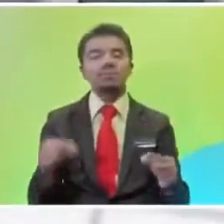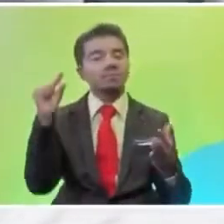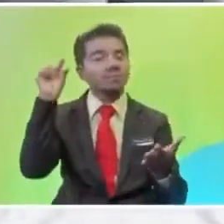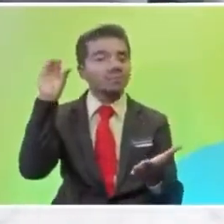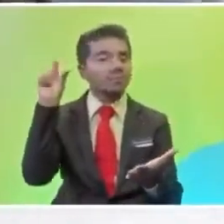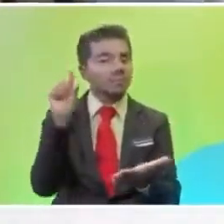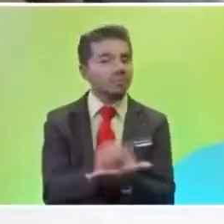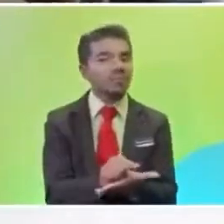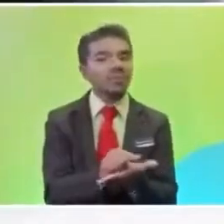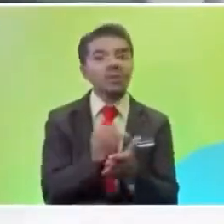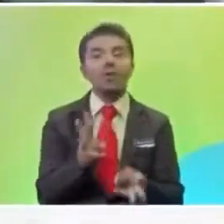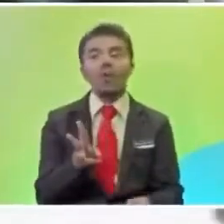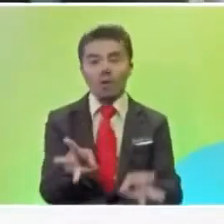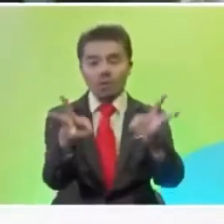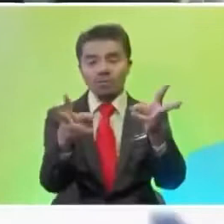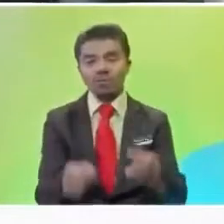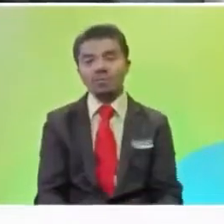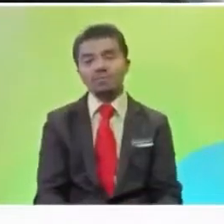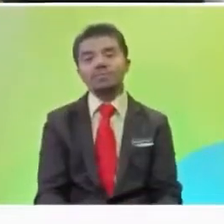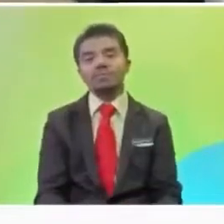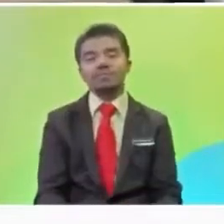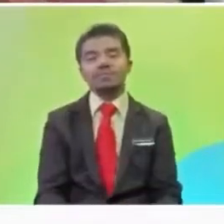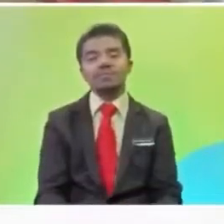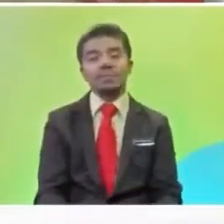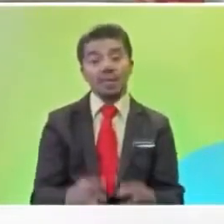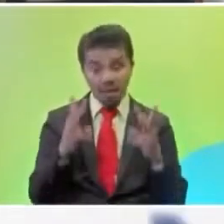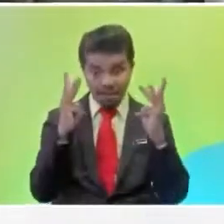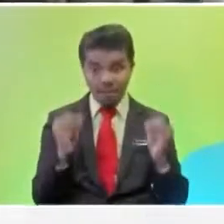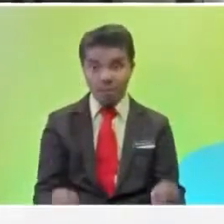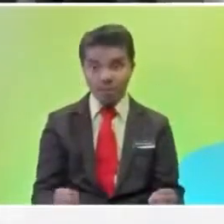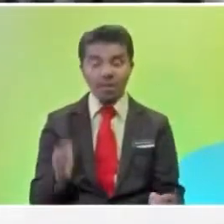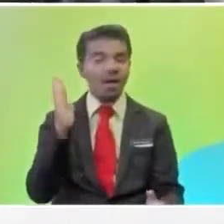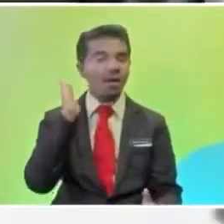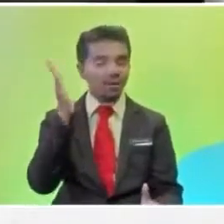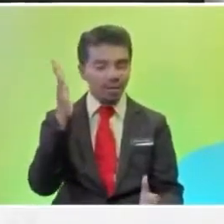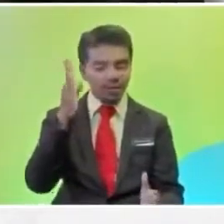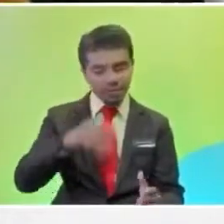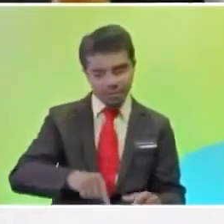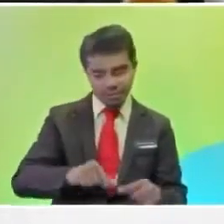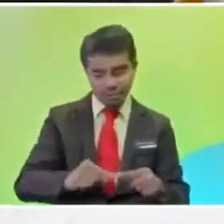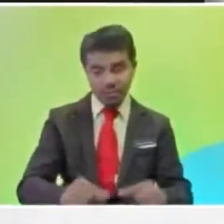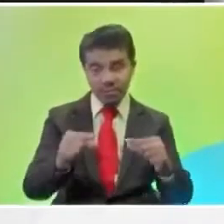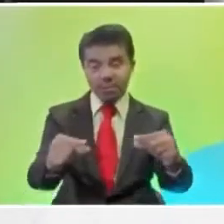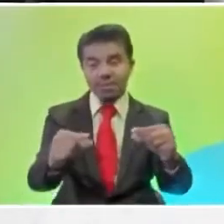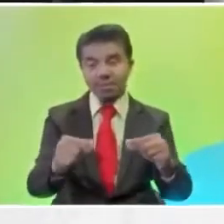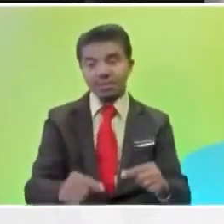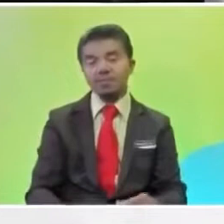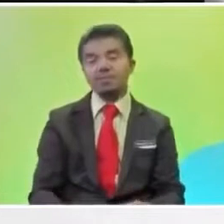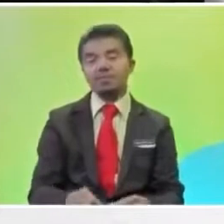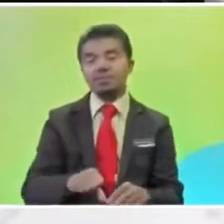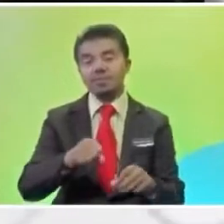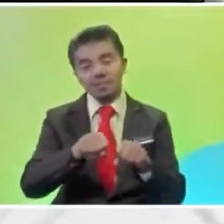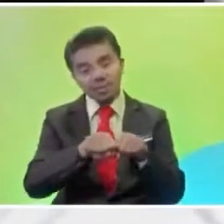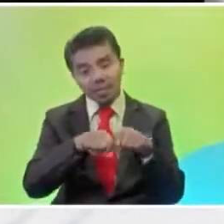pembelajaran abad ke-21 dimana murid bahkan bergerak daripada station masing-masing ke stasiun yang lain dimana sampai